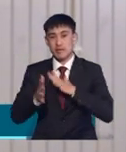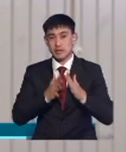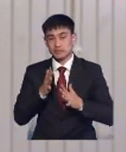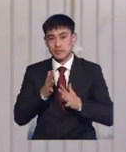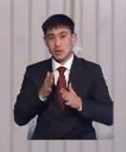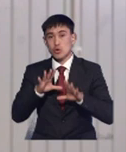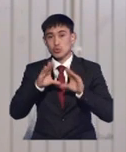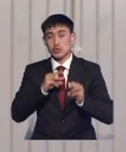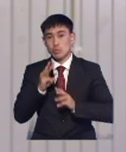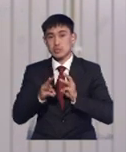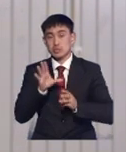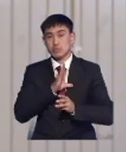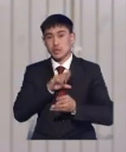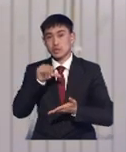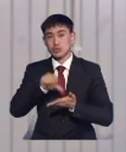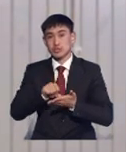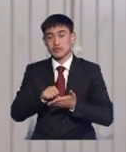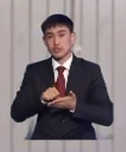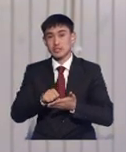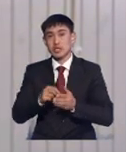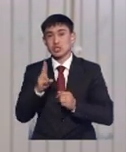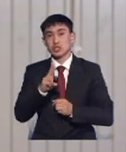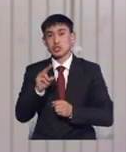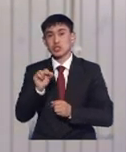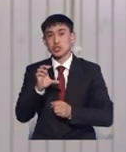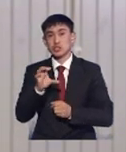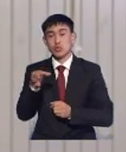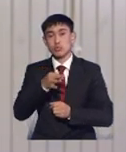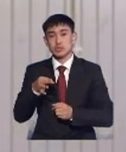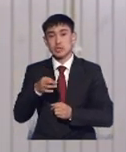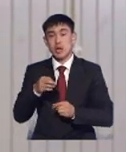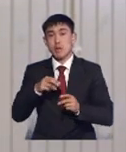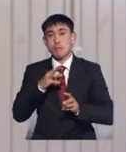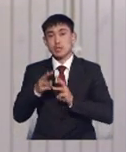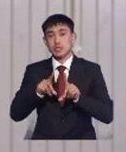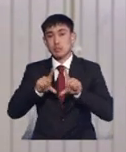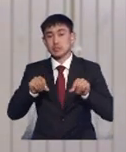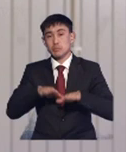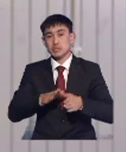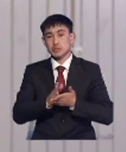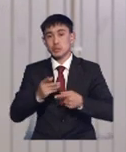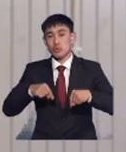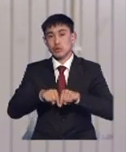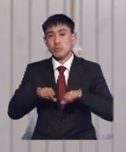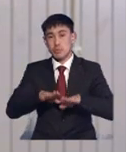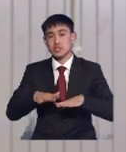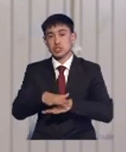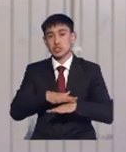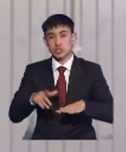В тушении пожара были задействованы силы и средства ДЧС области, пожарные посты местных исполнительных органов, местные